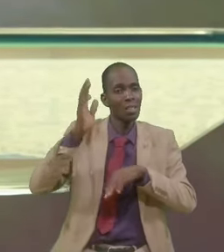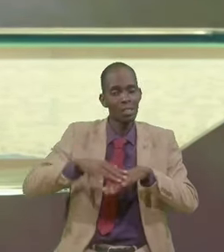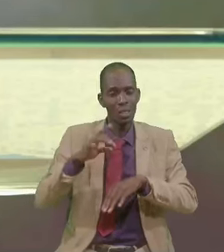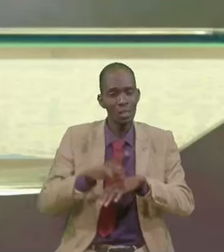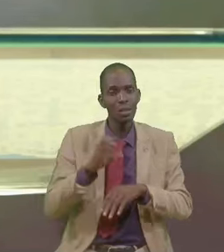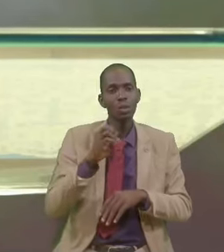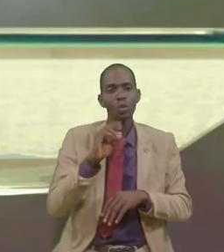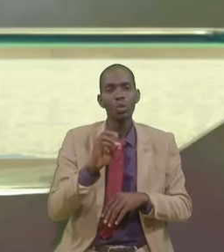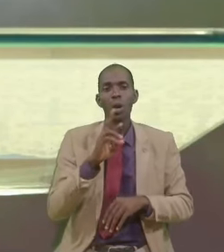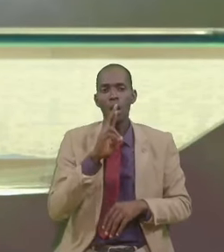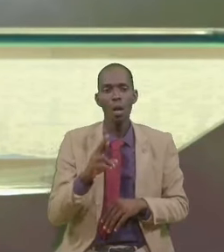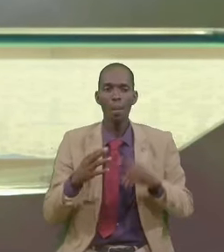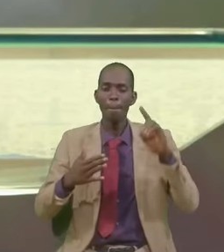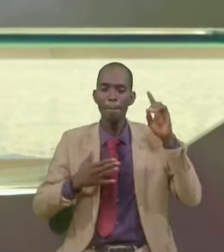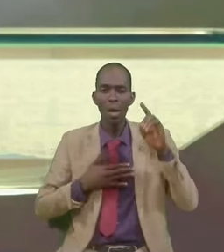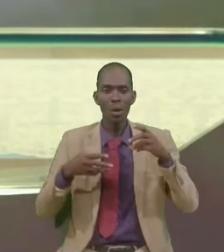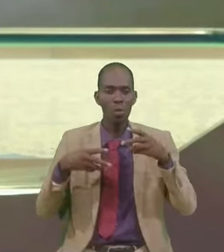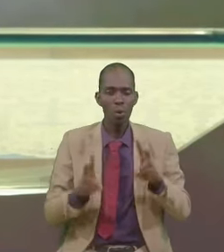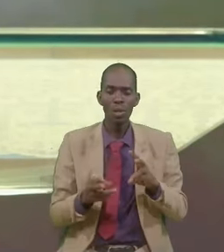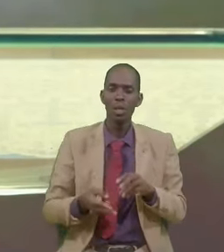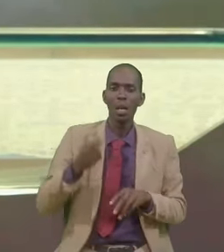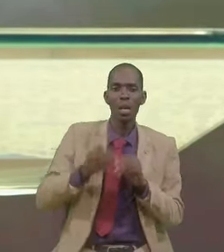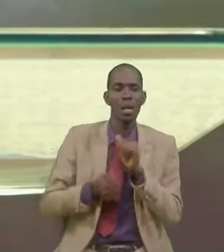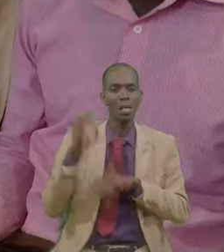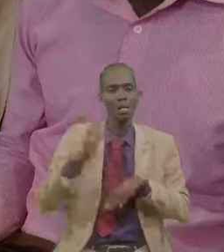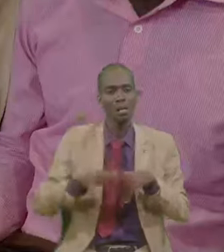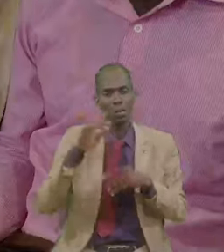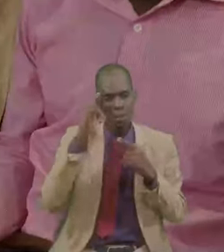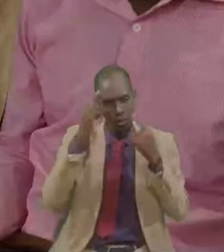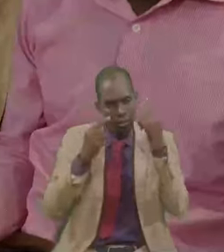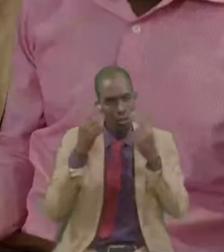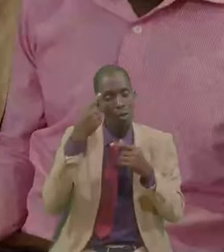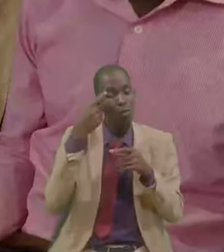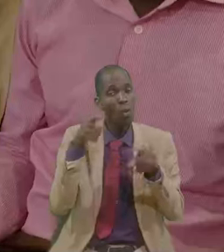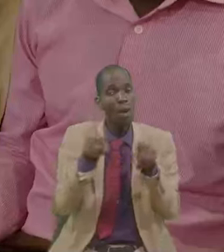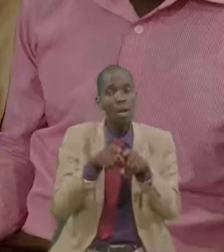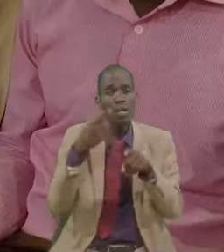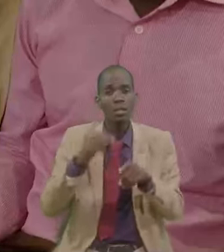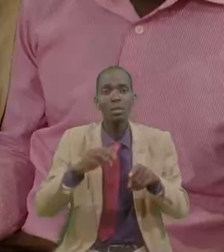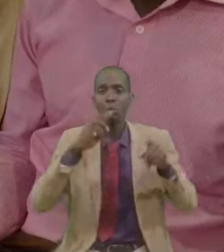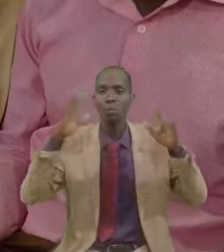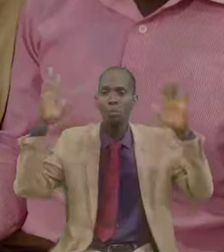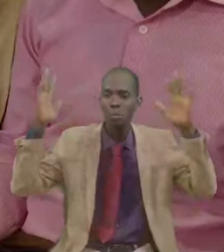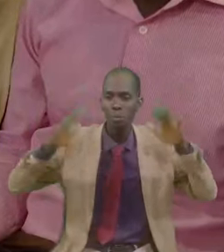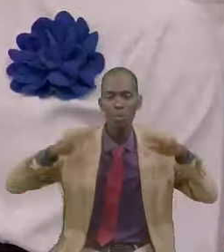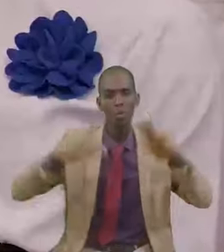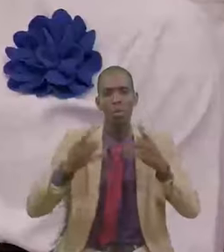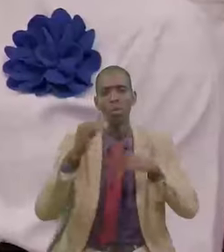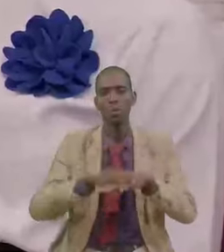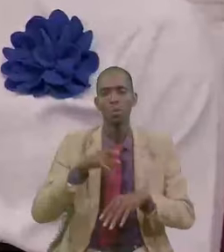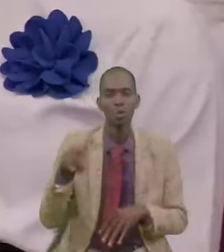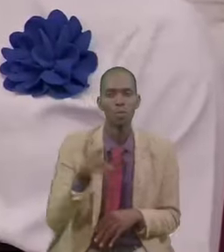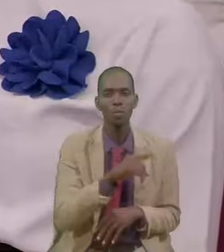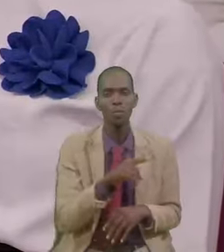sont élevés au-dessus de la terre, autant mes voix sont élevées au-dessus de vos voix, et mes pensées au-dessus de vos